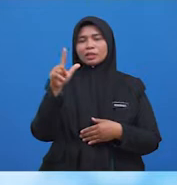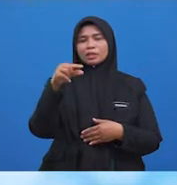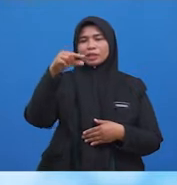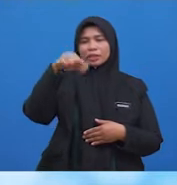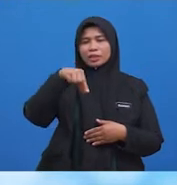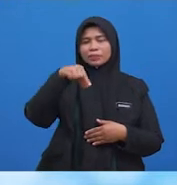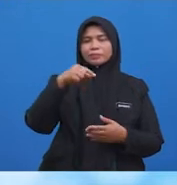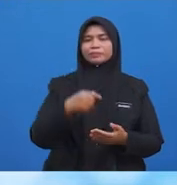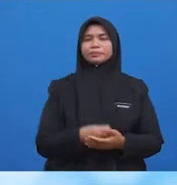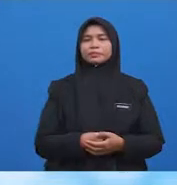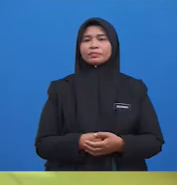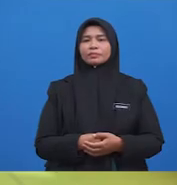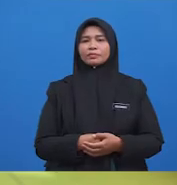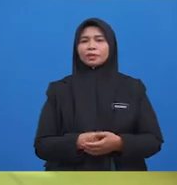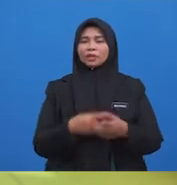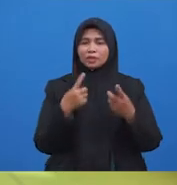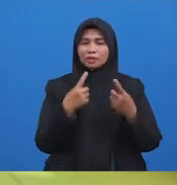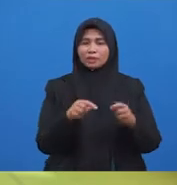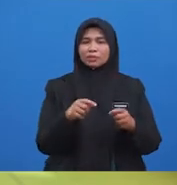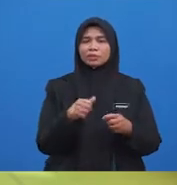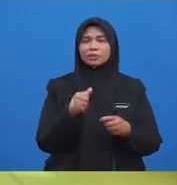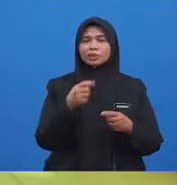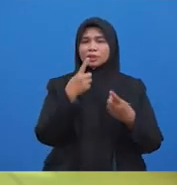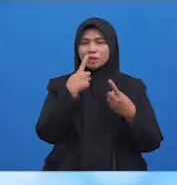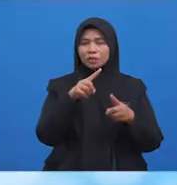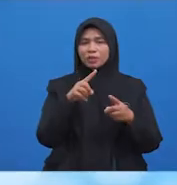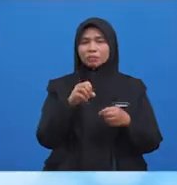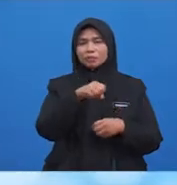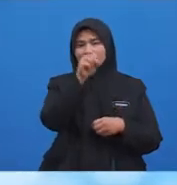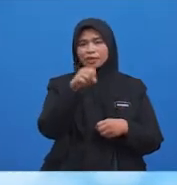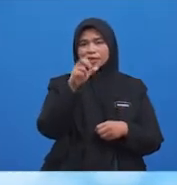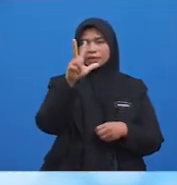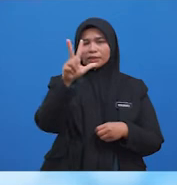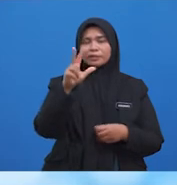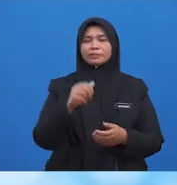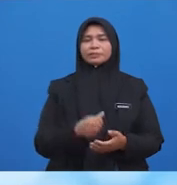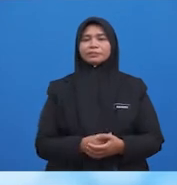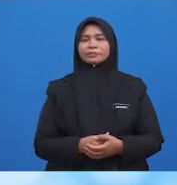Q cupula jawab soalan ini